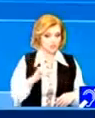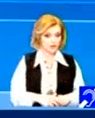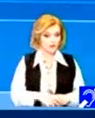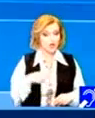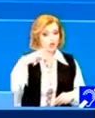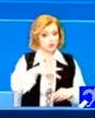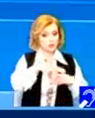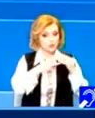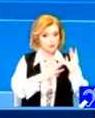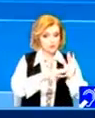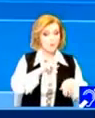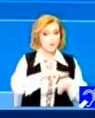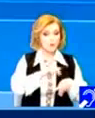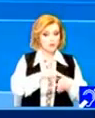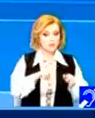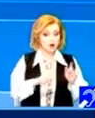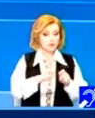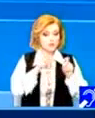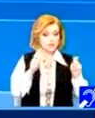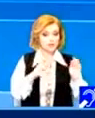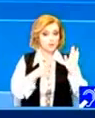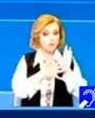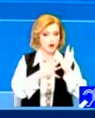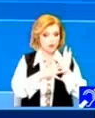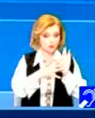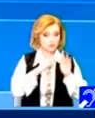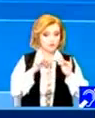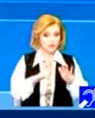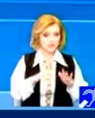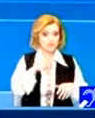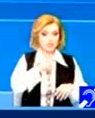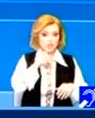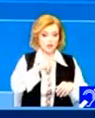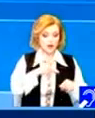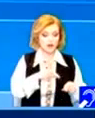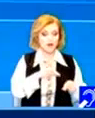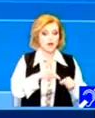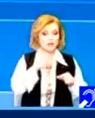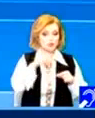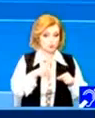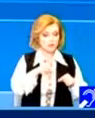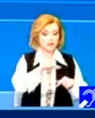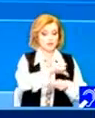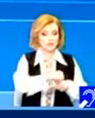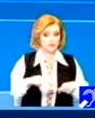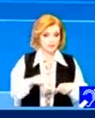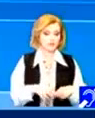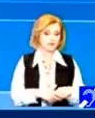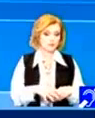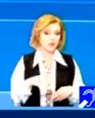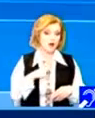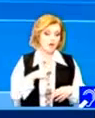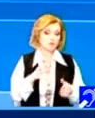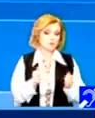În 2018, poliția a pornit 4 cauze penale pentru contrabandă. În total s-au ridicat aproape 89.000 de pachete de